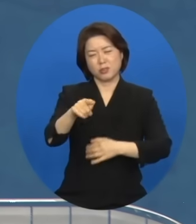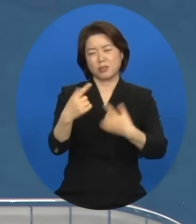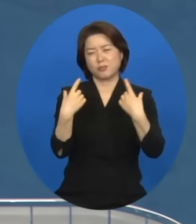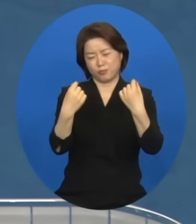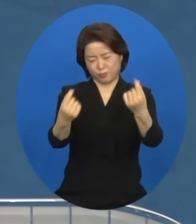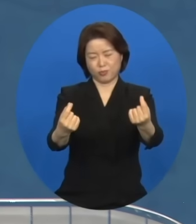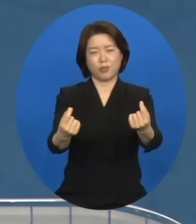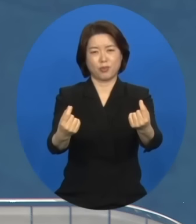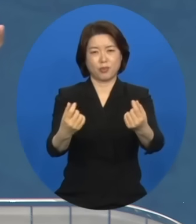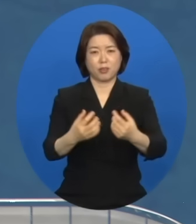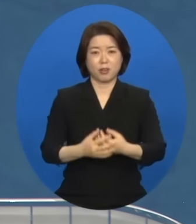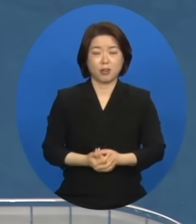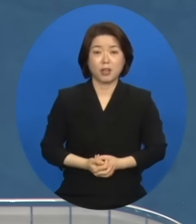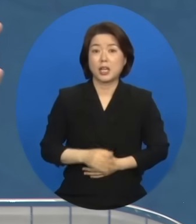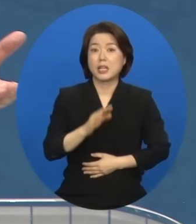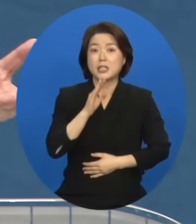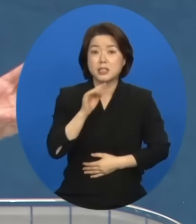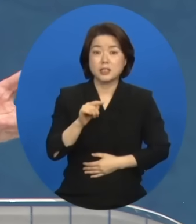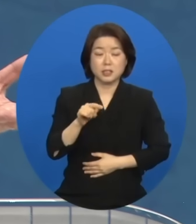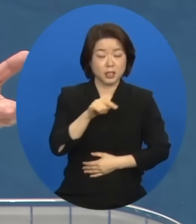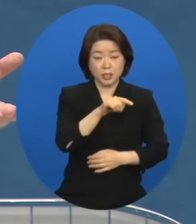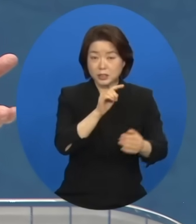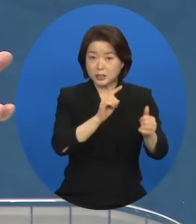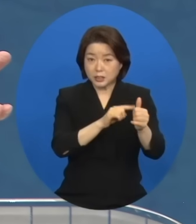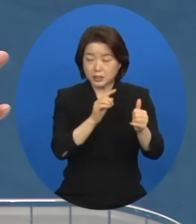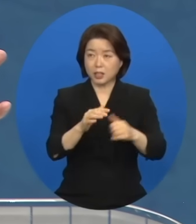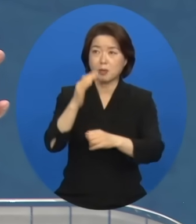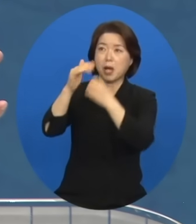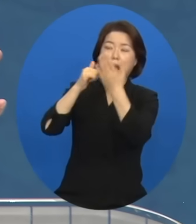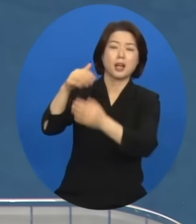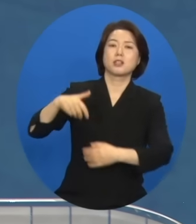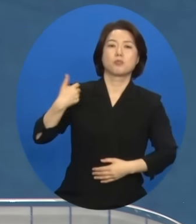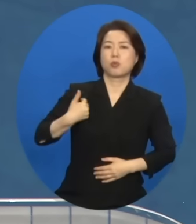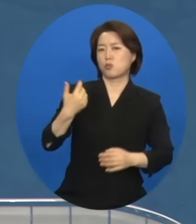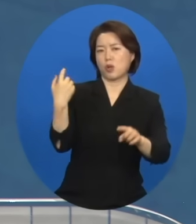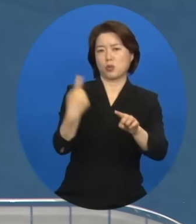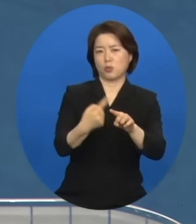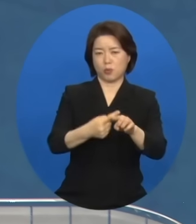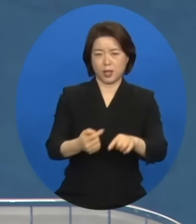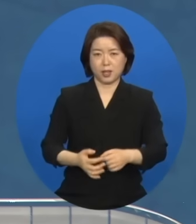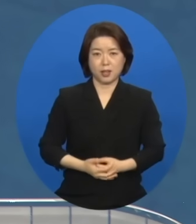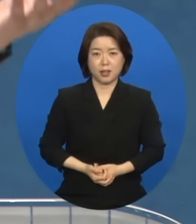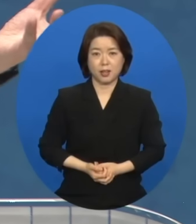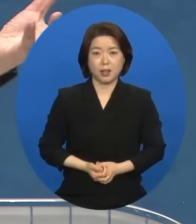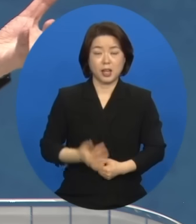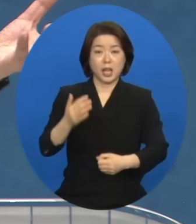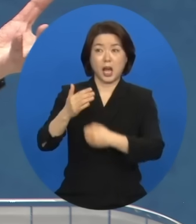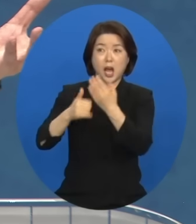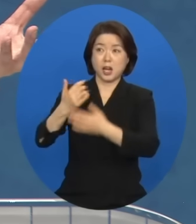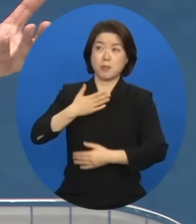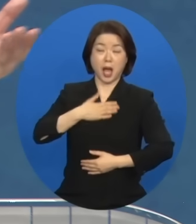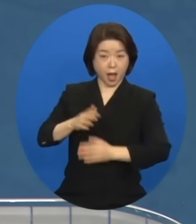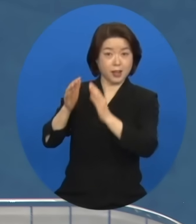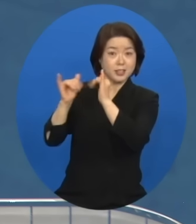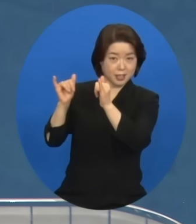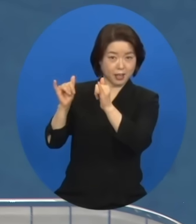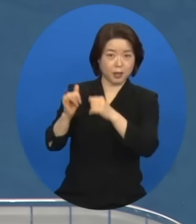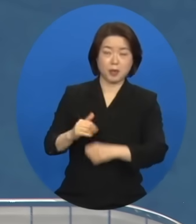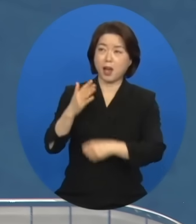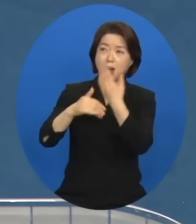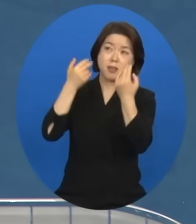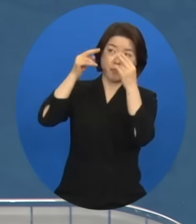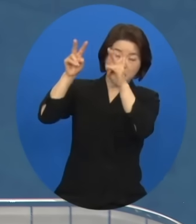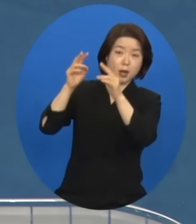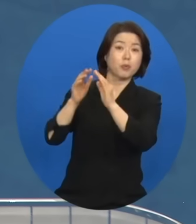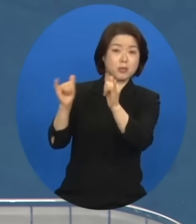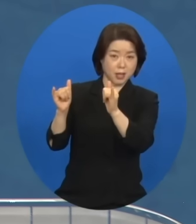나와요. 실제로는 그는 하나님을 모르는 사람인 거예요. 그런데 하나님을 아는 사람은, 하나님을